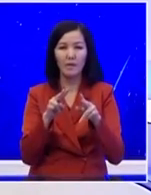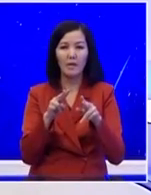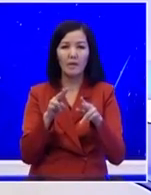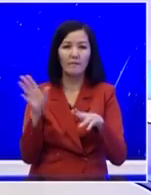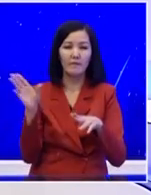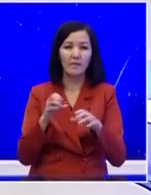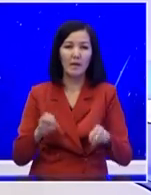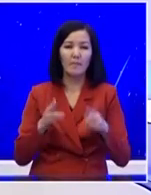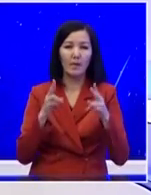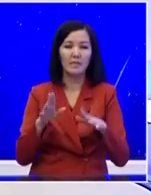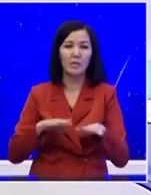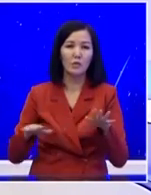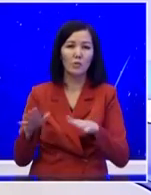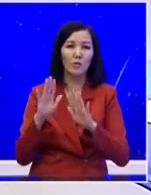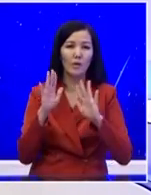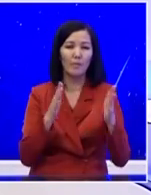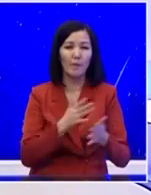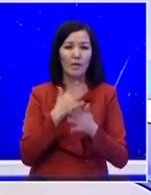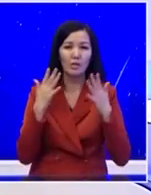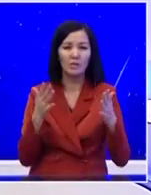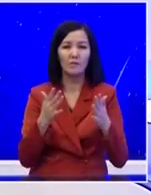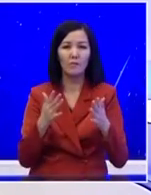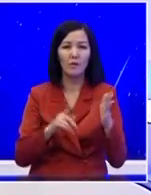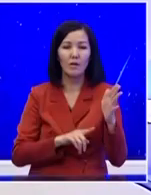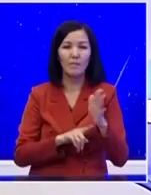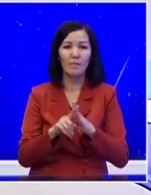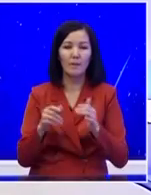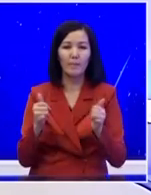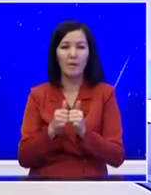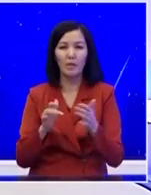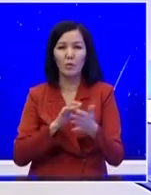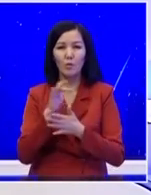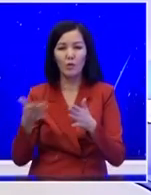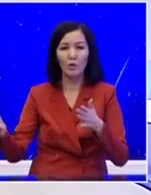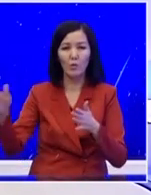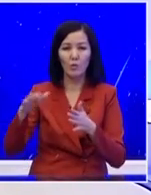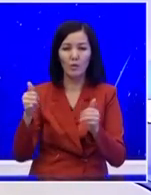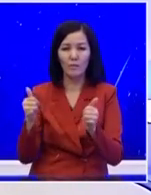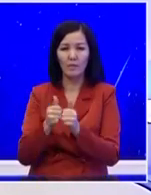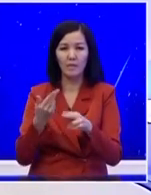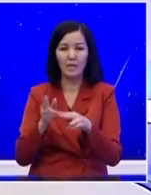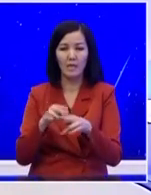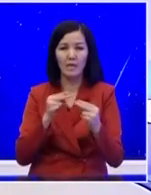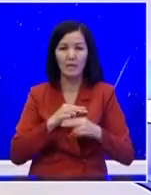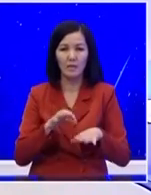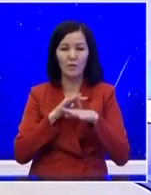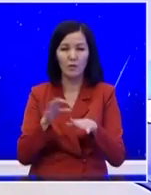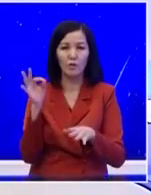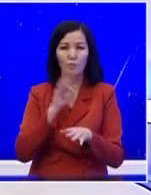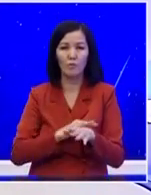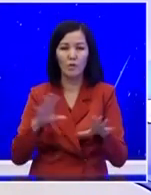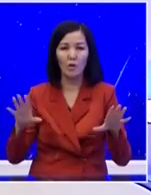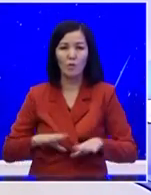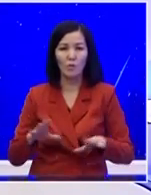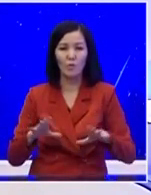все потенциально опасные зоны, большинство из которых находится в предгорной и горной местности. Для этой работы они используют конные и